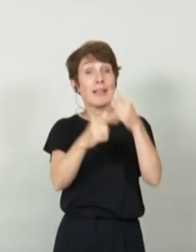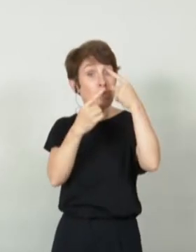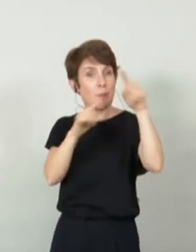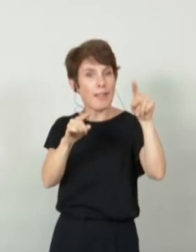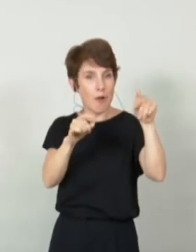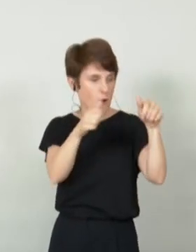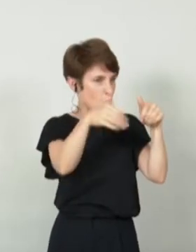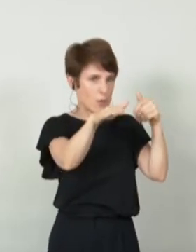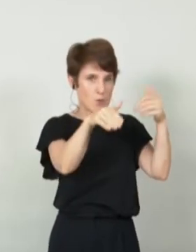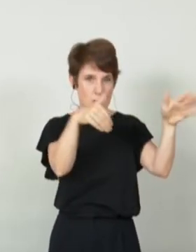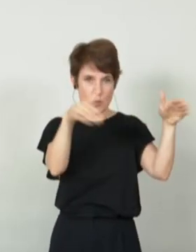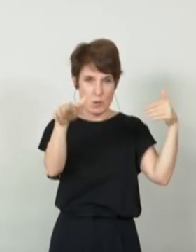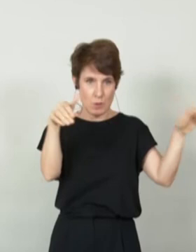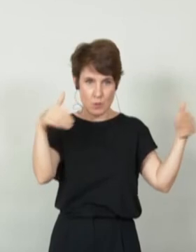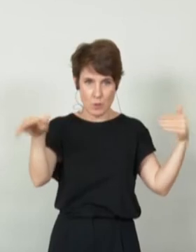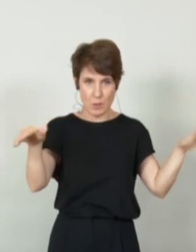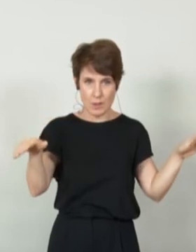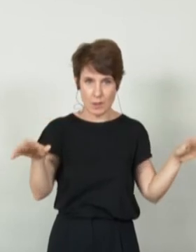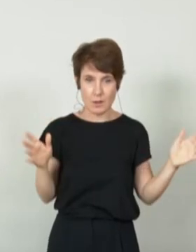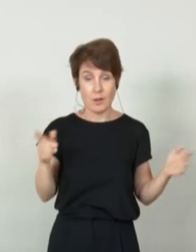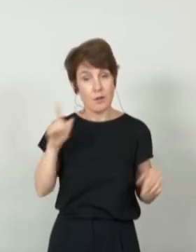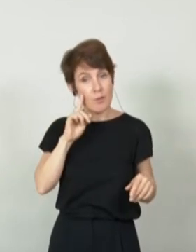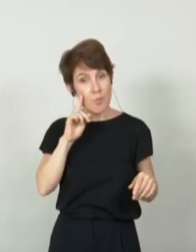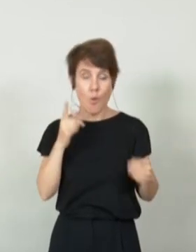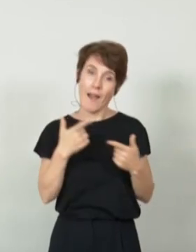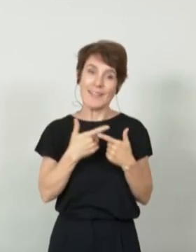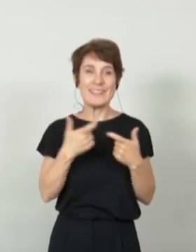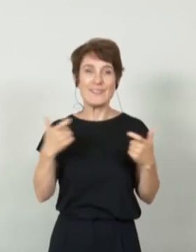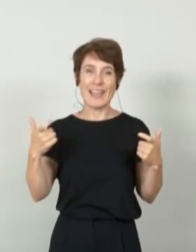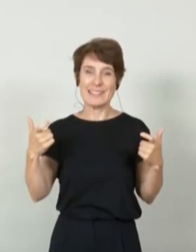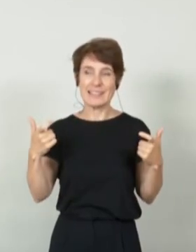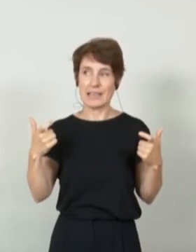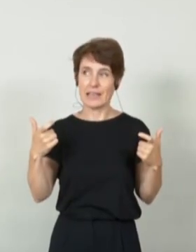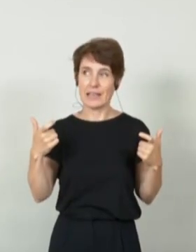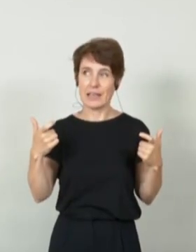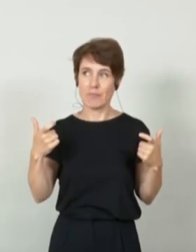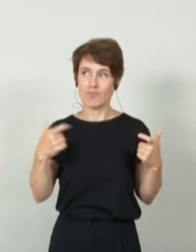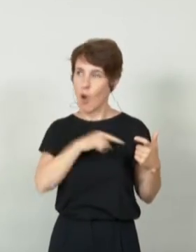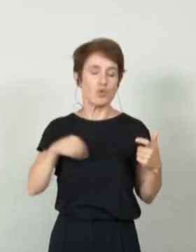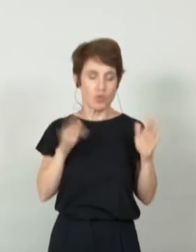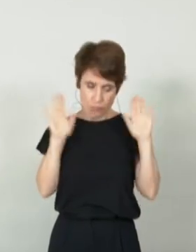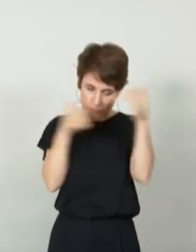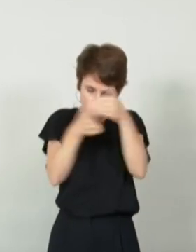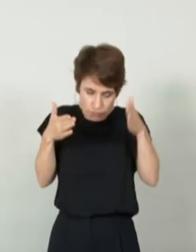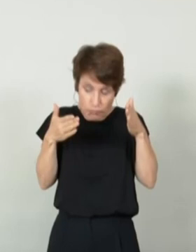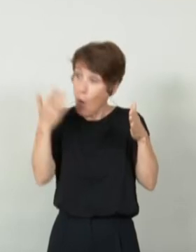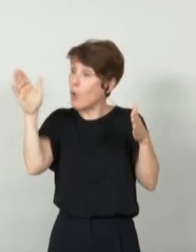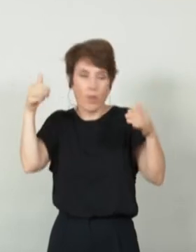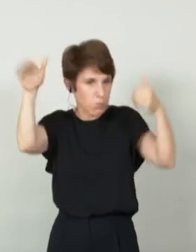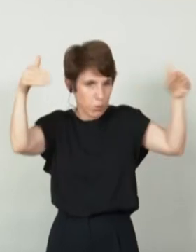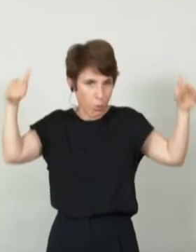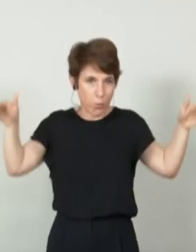car les chances de la diversité se limite très souvent à eux-mêmes alors n'importe qui par exemple